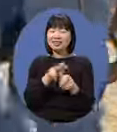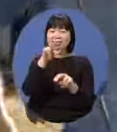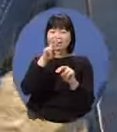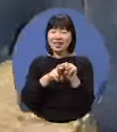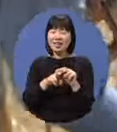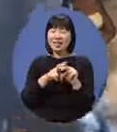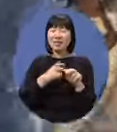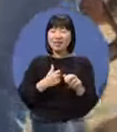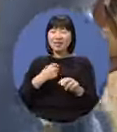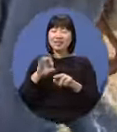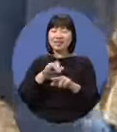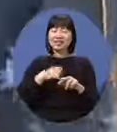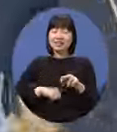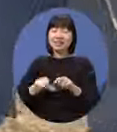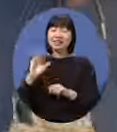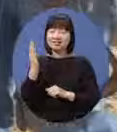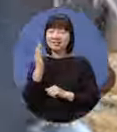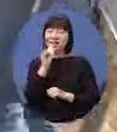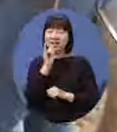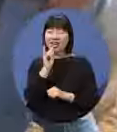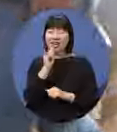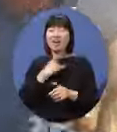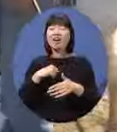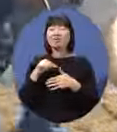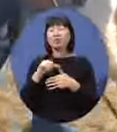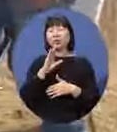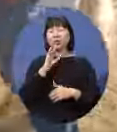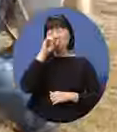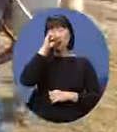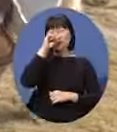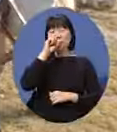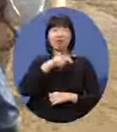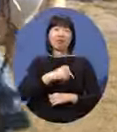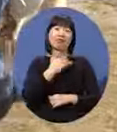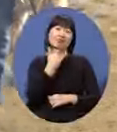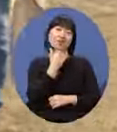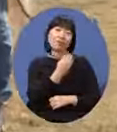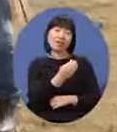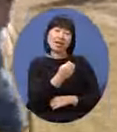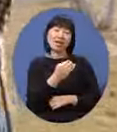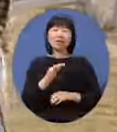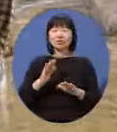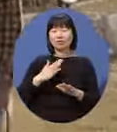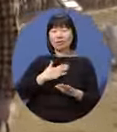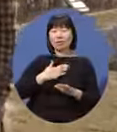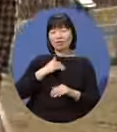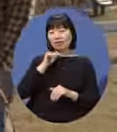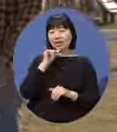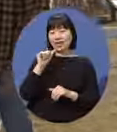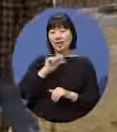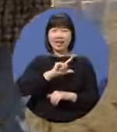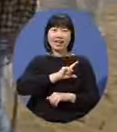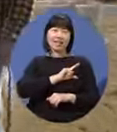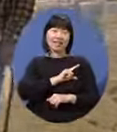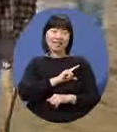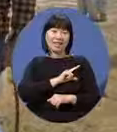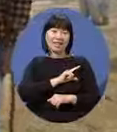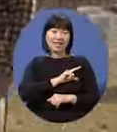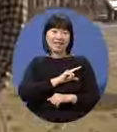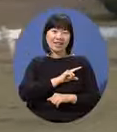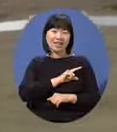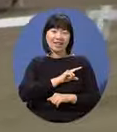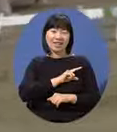되었습니다. 현서가 진짜 좋아했어요. 휘야! 몇 살이에요? 5살입니다. 이름은요?